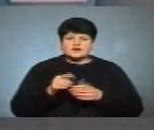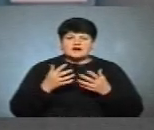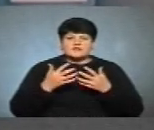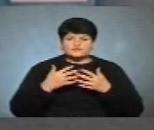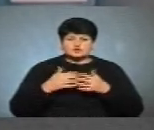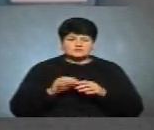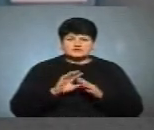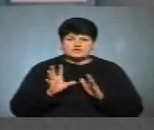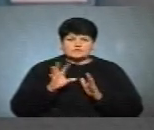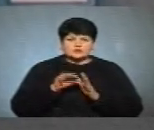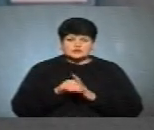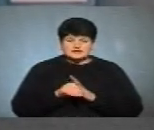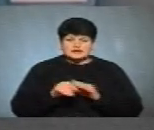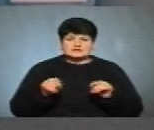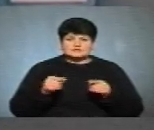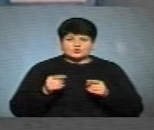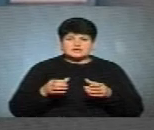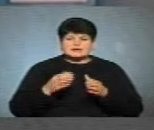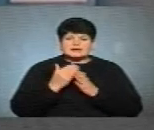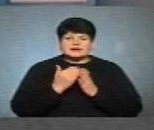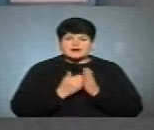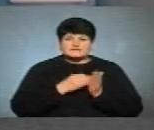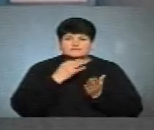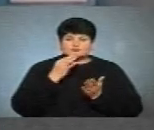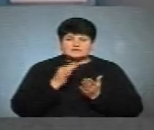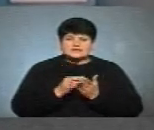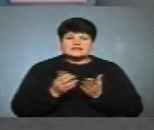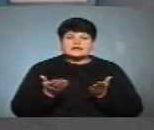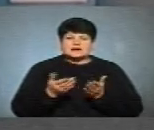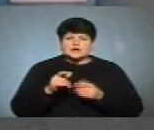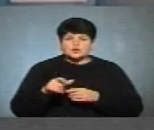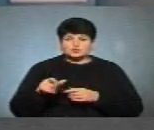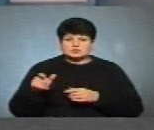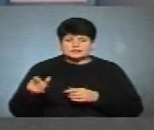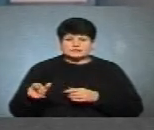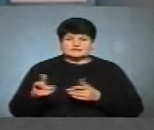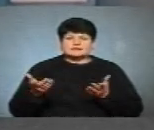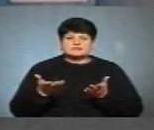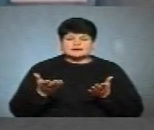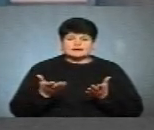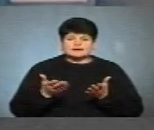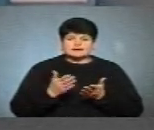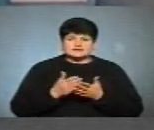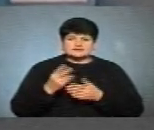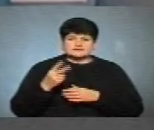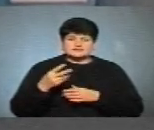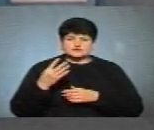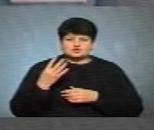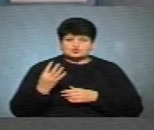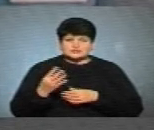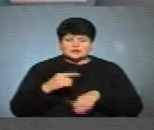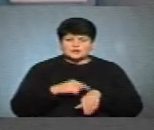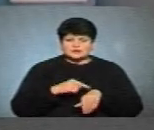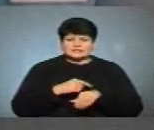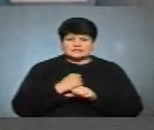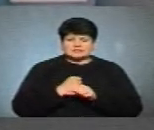не включається, але створений графік відповідальний, яка людина, яка є 24 години на роботі,